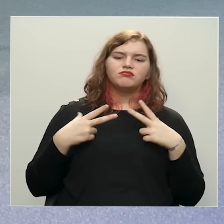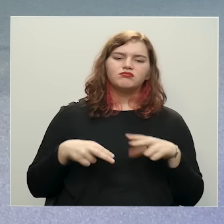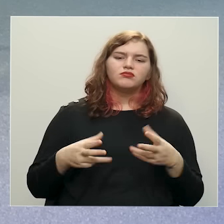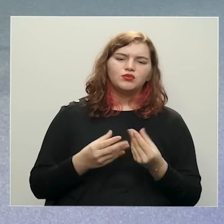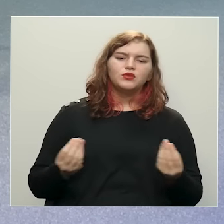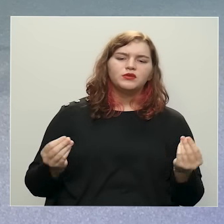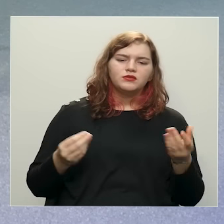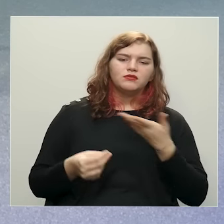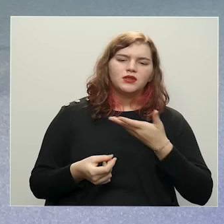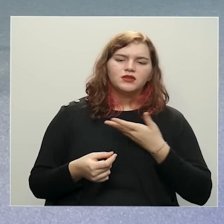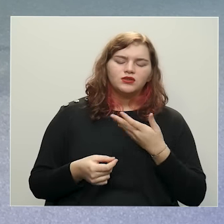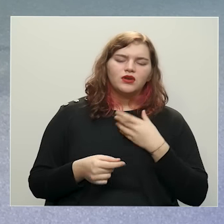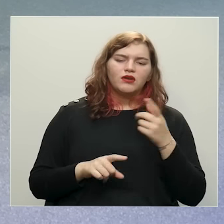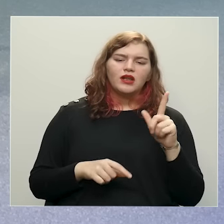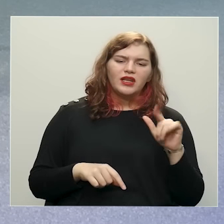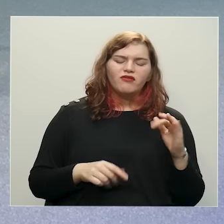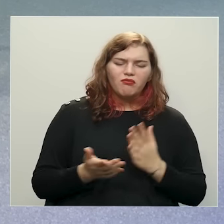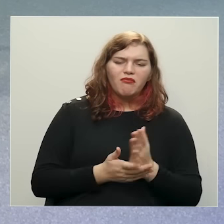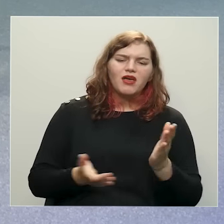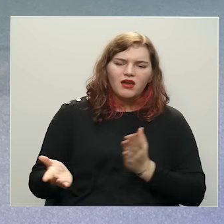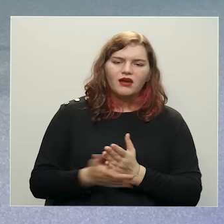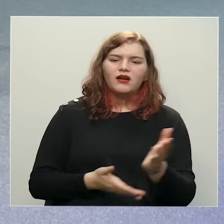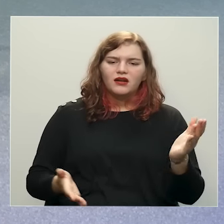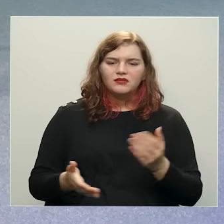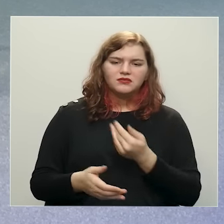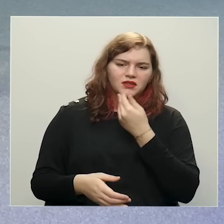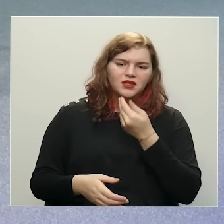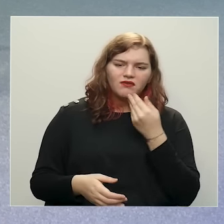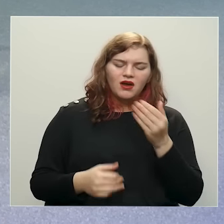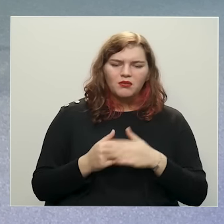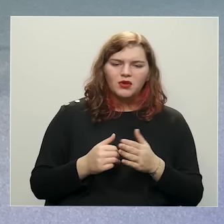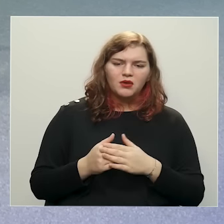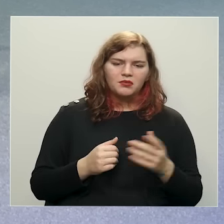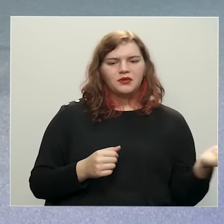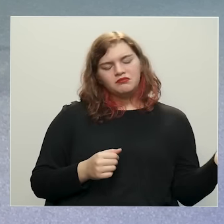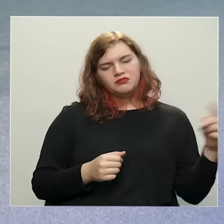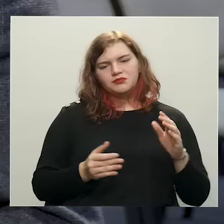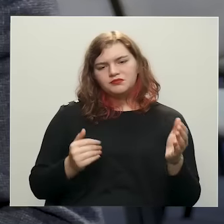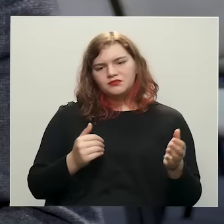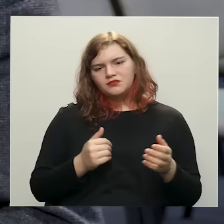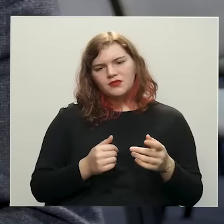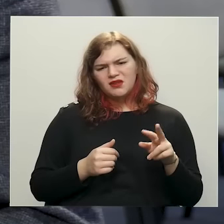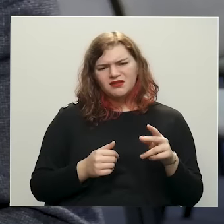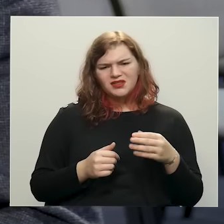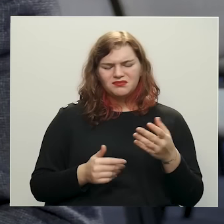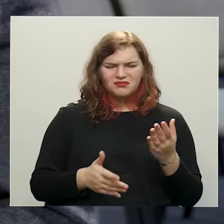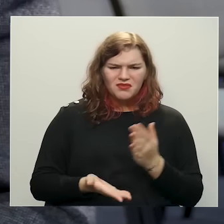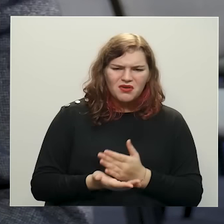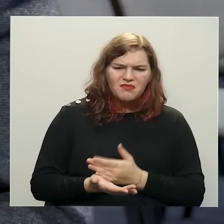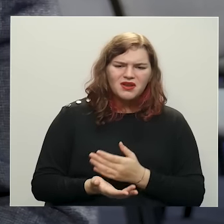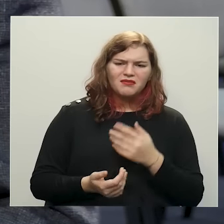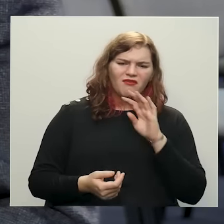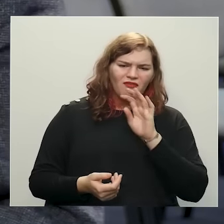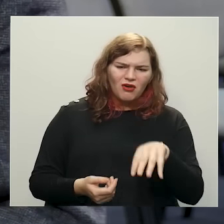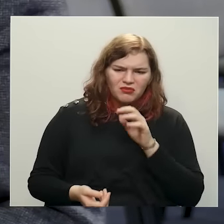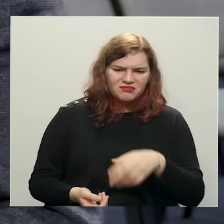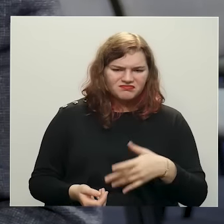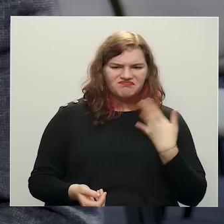mulți păstori la noi, dar fratele Liviu, din Deva, fiind, ne-am apropiat așa un pic el și frate Liviu, probleme, nu știu, tot